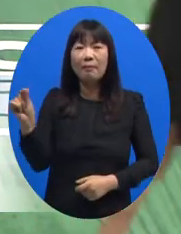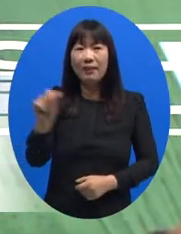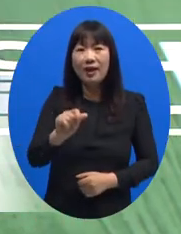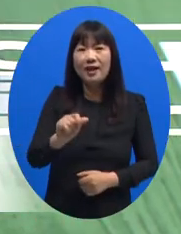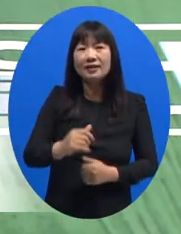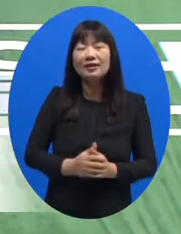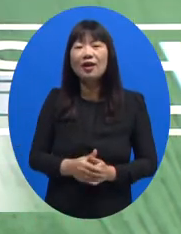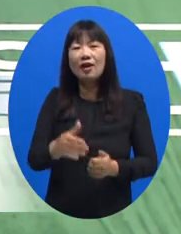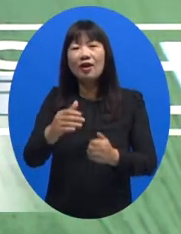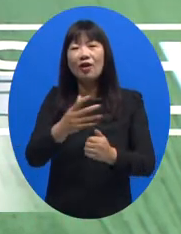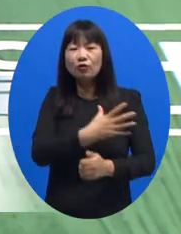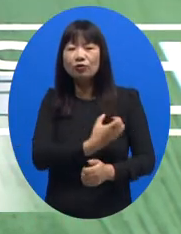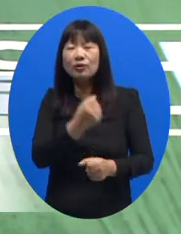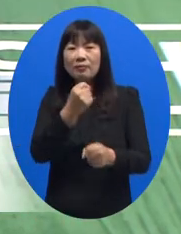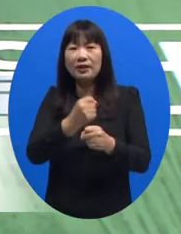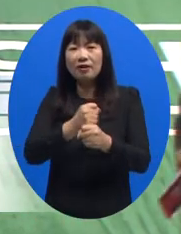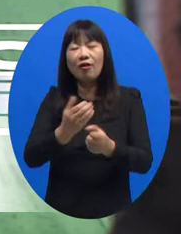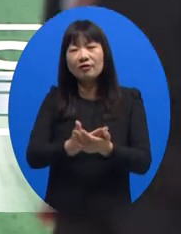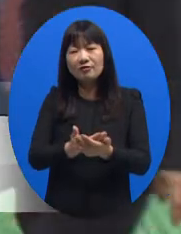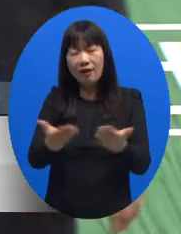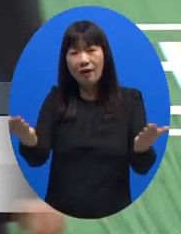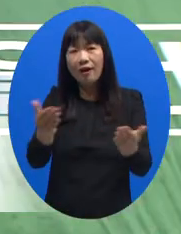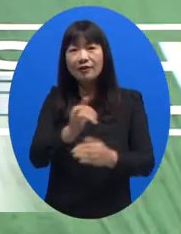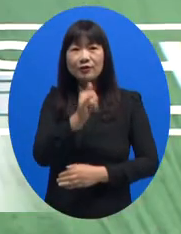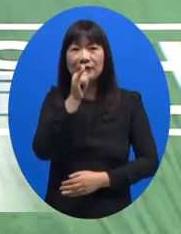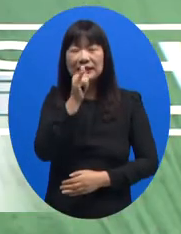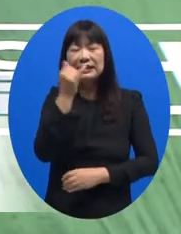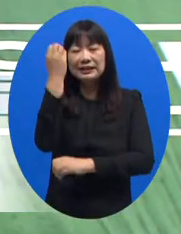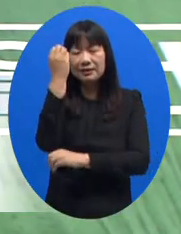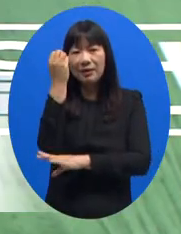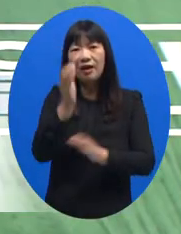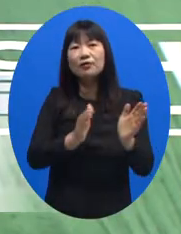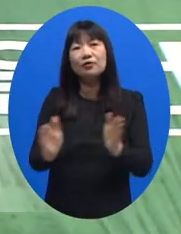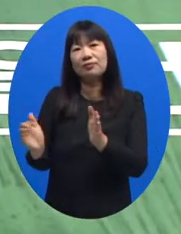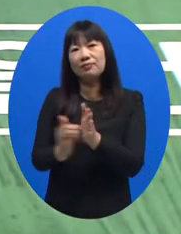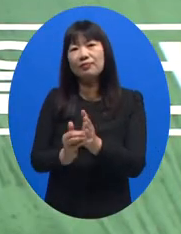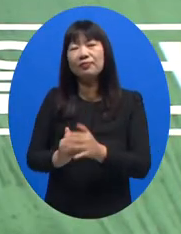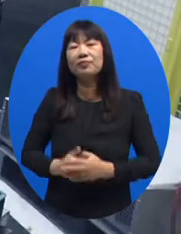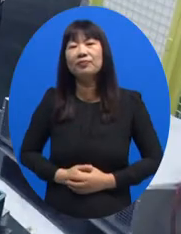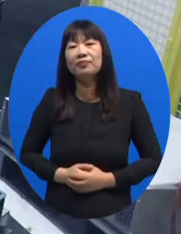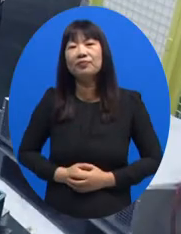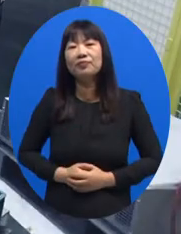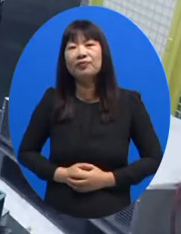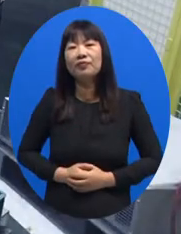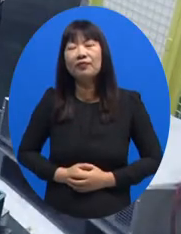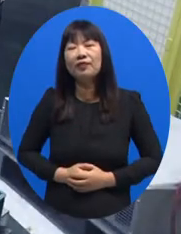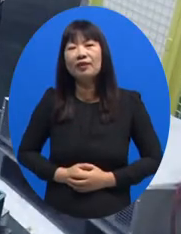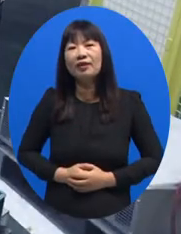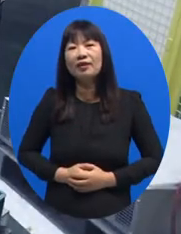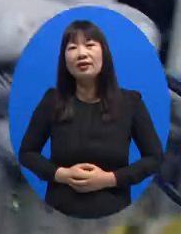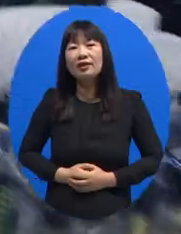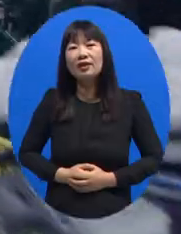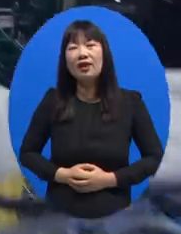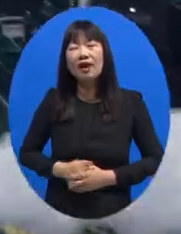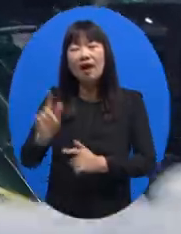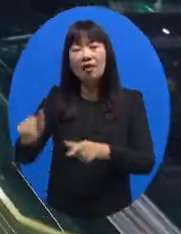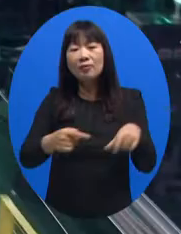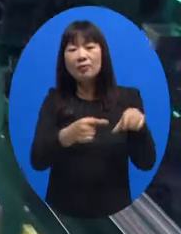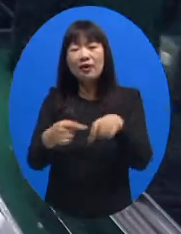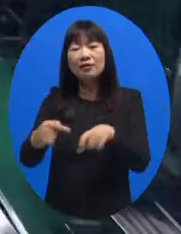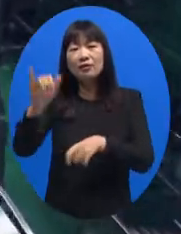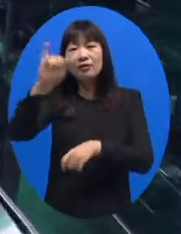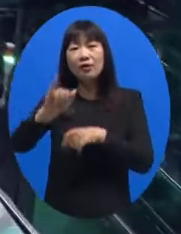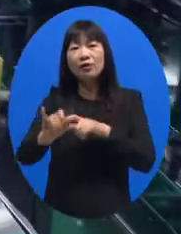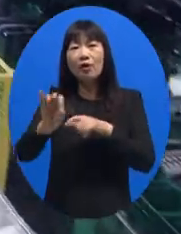제품을 시장에 공급할 수 있는 기반을 마련했습니다 양주 신공장 에서는 하루 평균